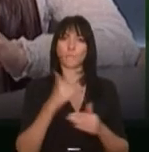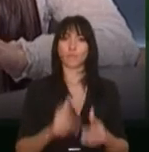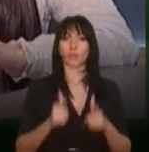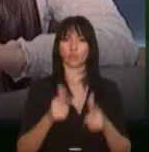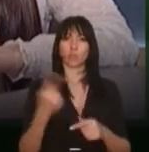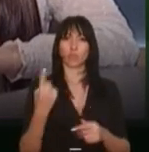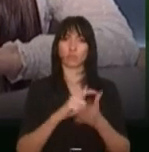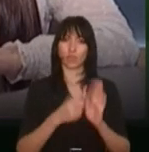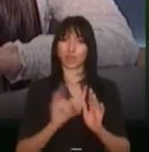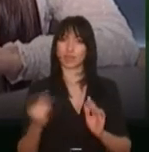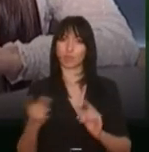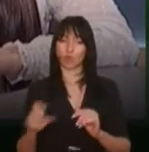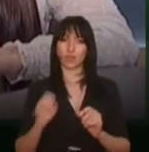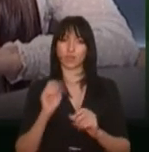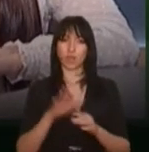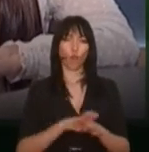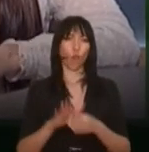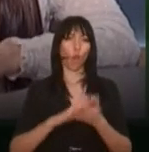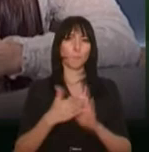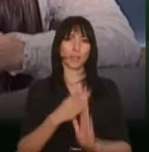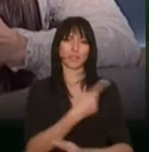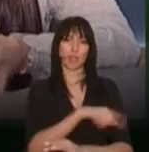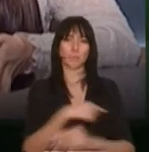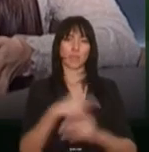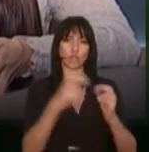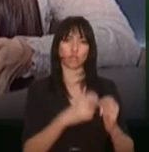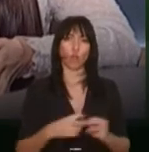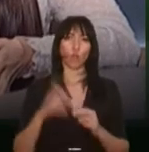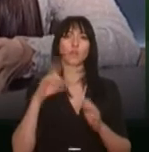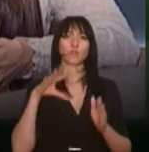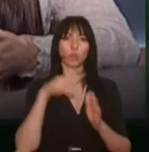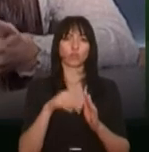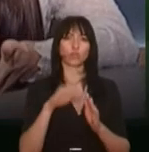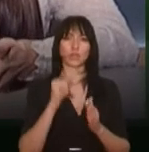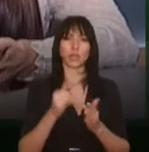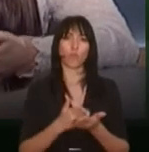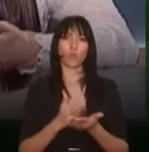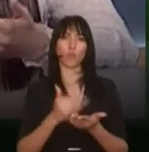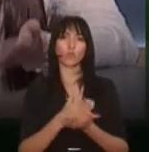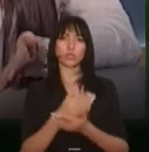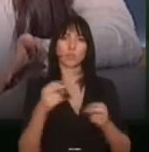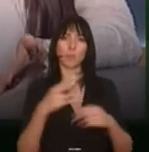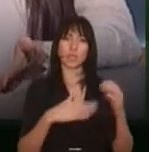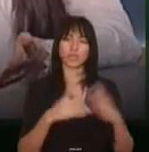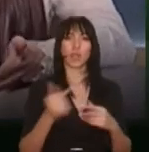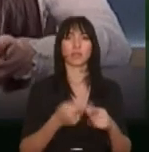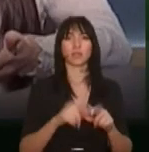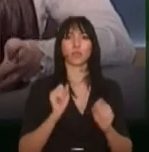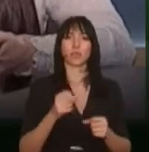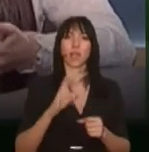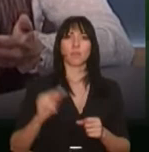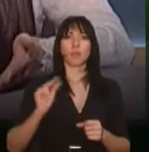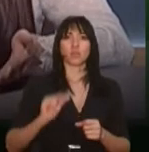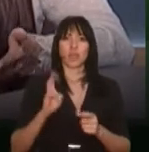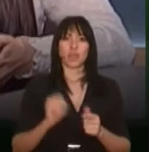класу дитина повинна пройти комплексний медичний огляд, в тому числі і вузьких спеціалістів. Це можливо як працювання на